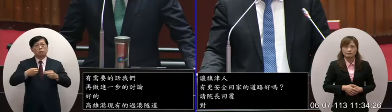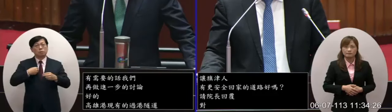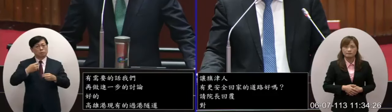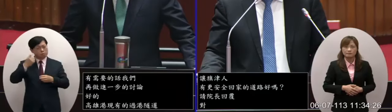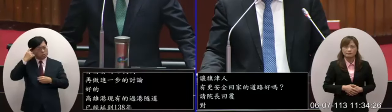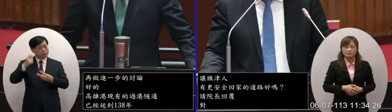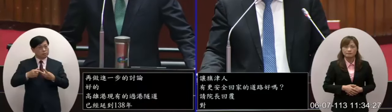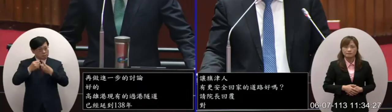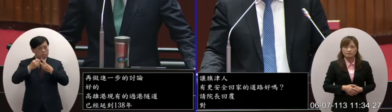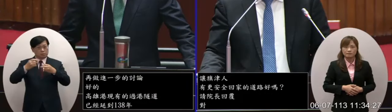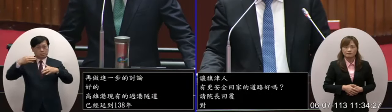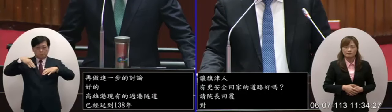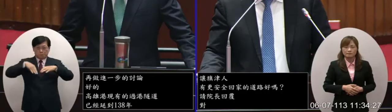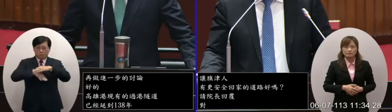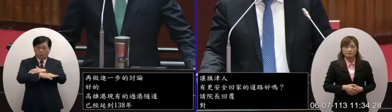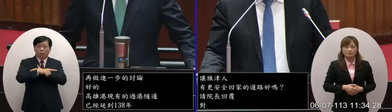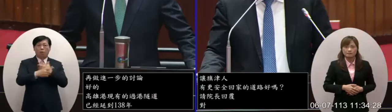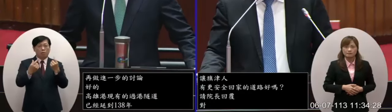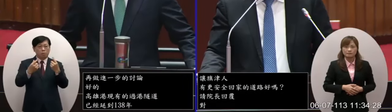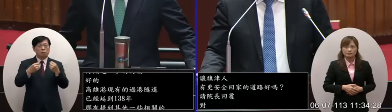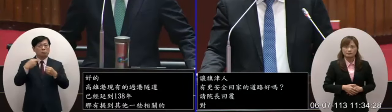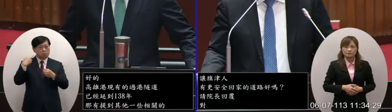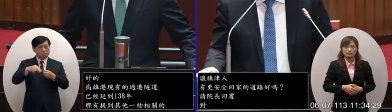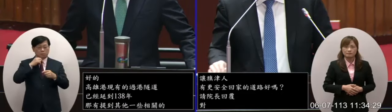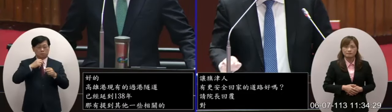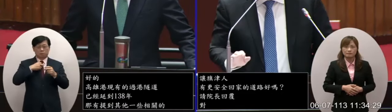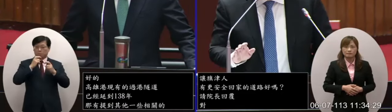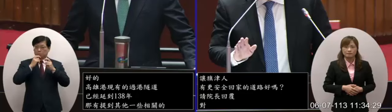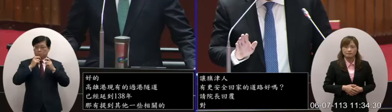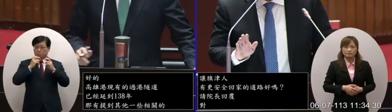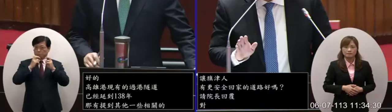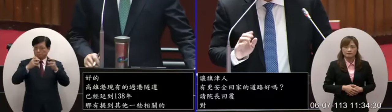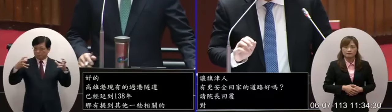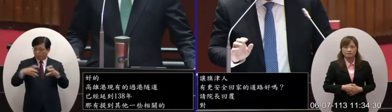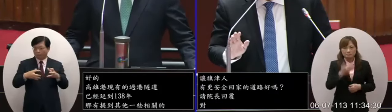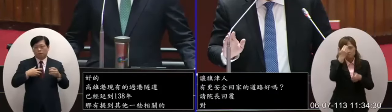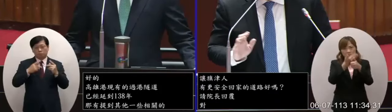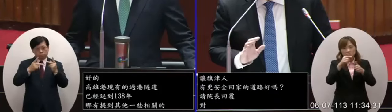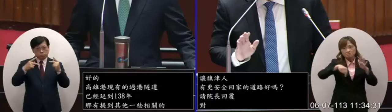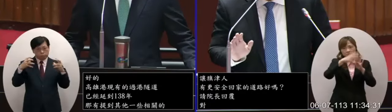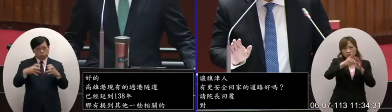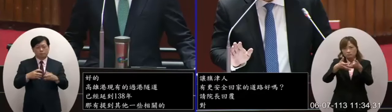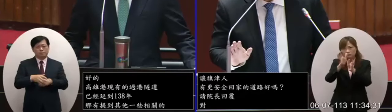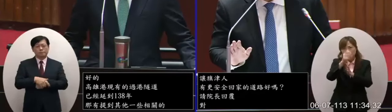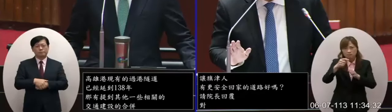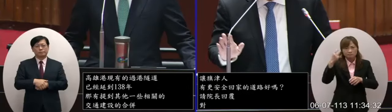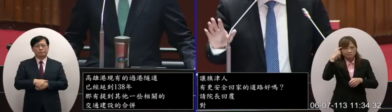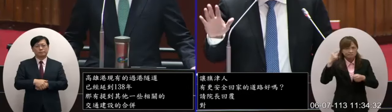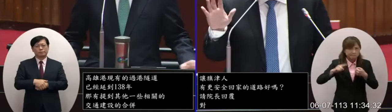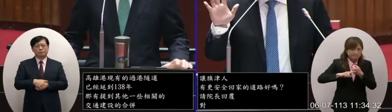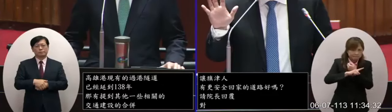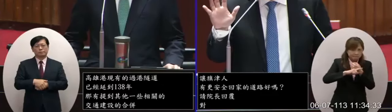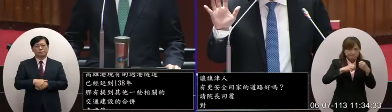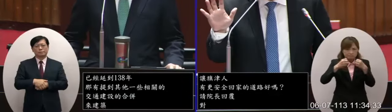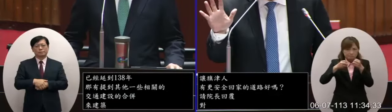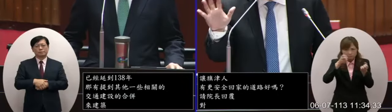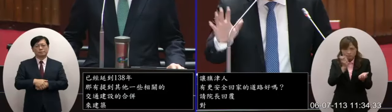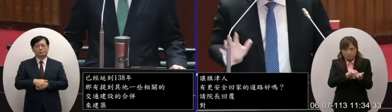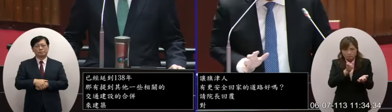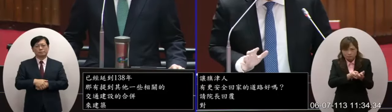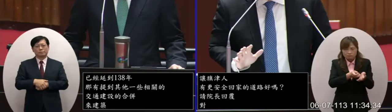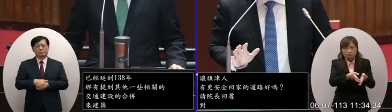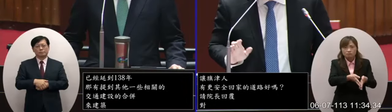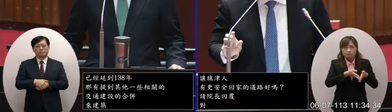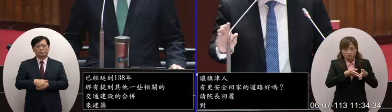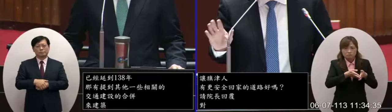二过港隧道啊，我们是不是要考虑跟捷运来共构等等的问题？ 这请院长跟部长来审慎思考好不好？因为他第一